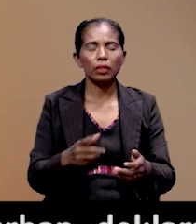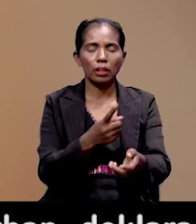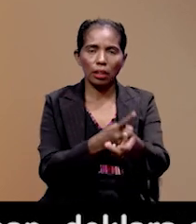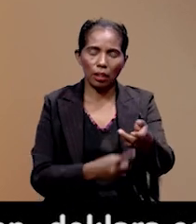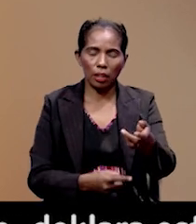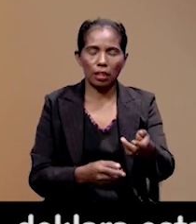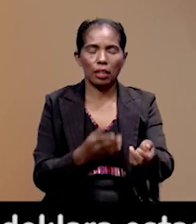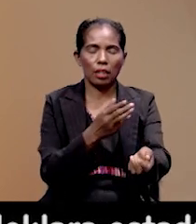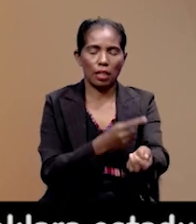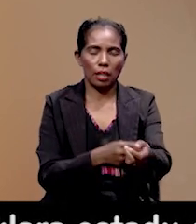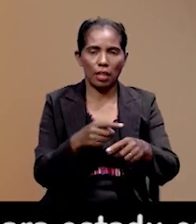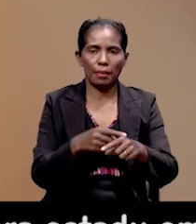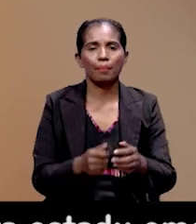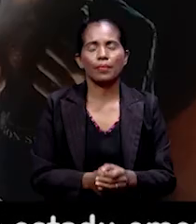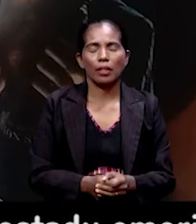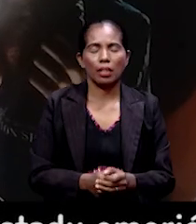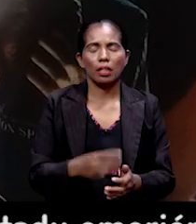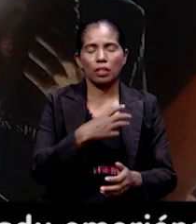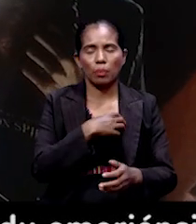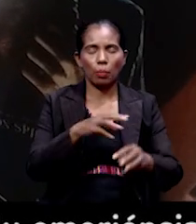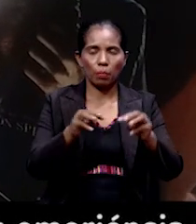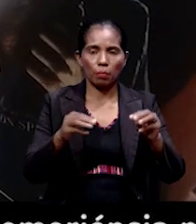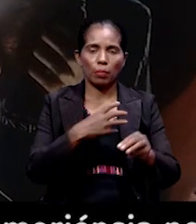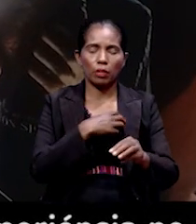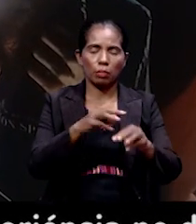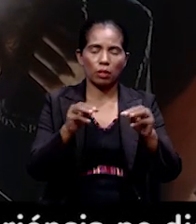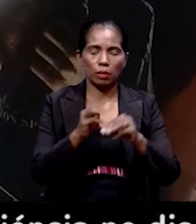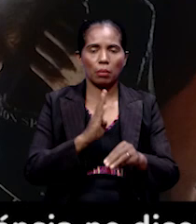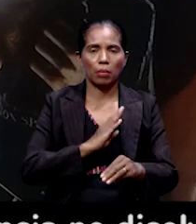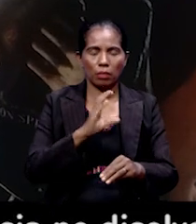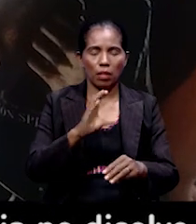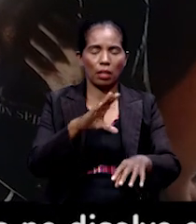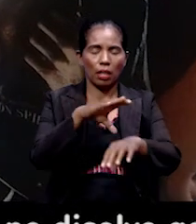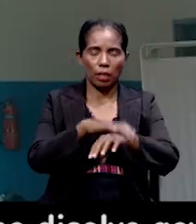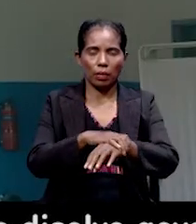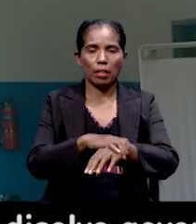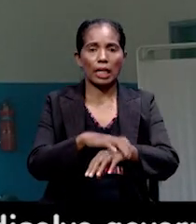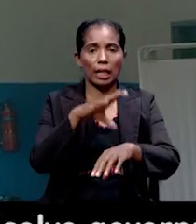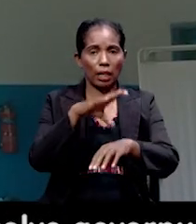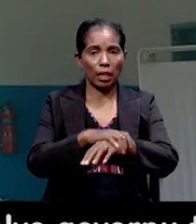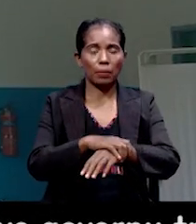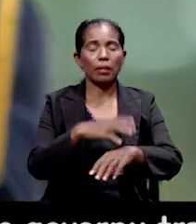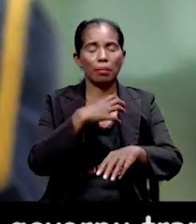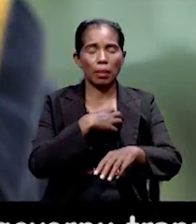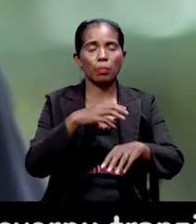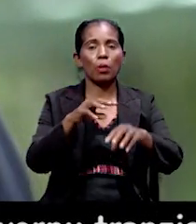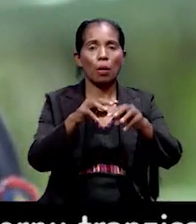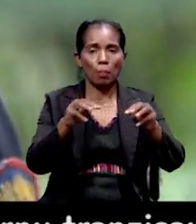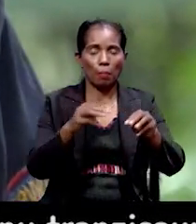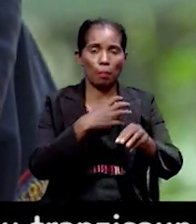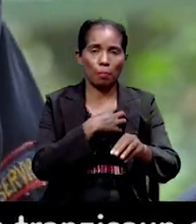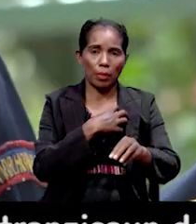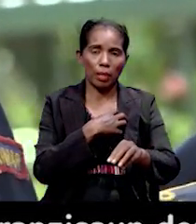aim partelos. Komando Pentel Munisipi Baucau desarma ona membro polisia nebe diskonfia involve iha kaju homicidio ne. Portavoz